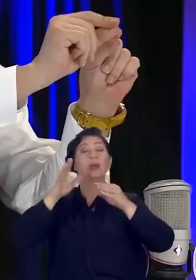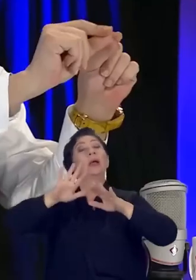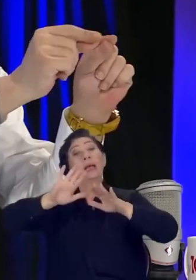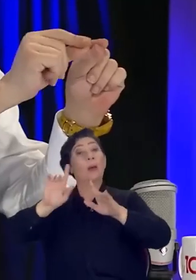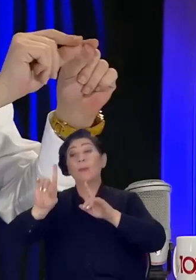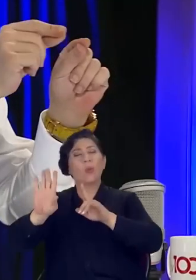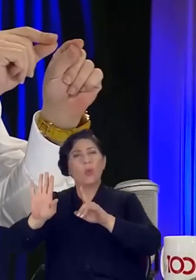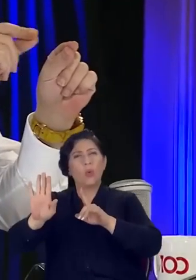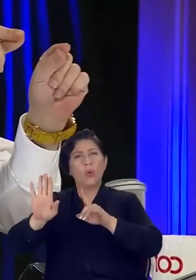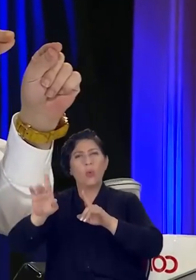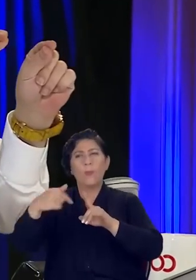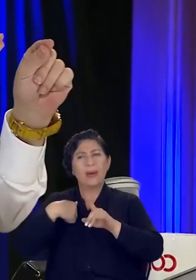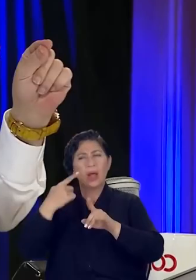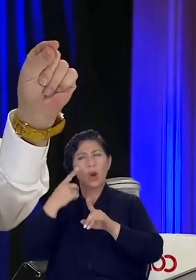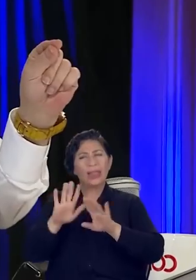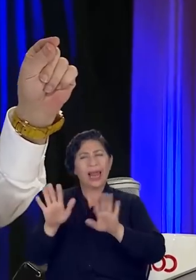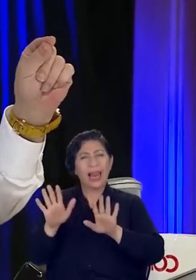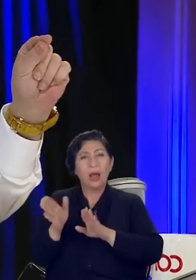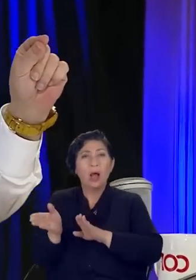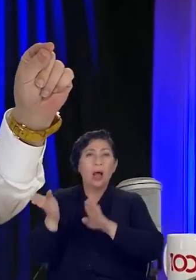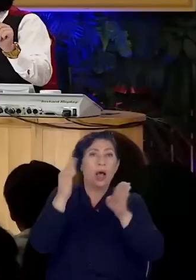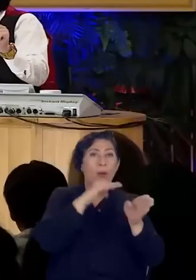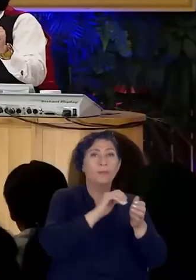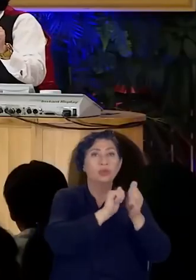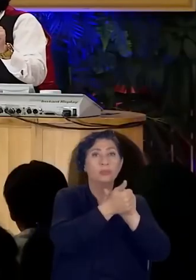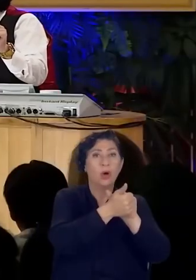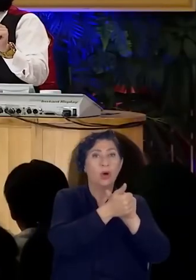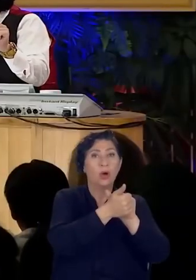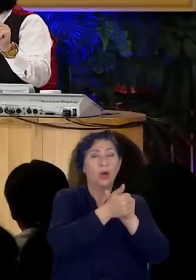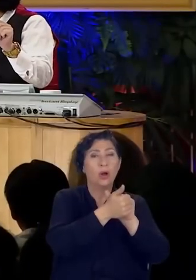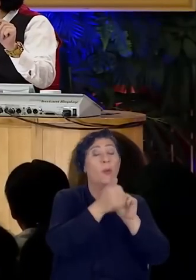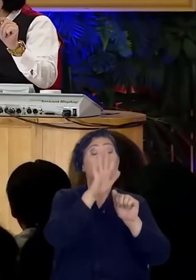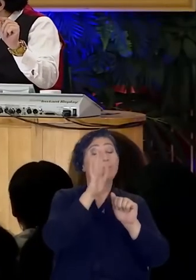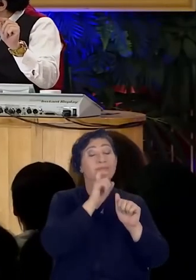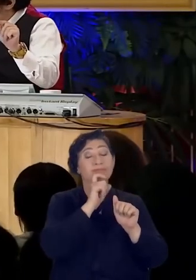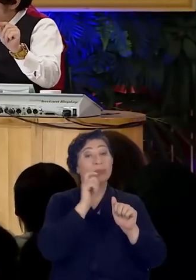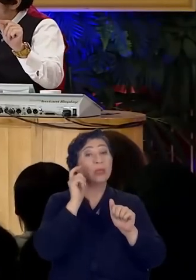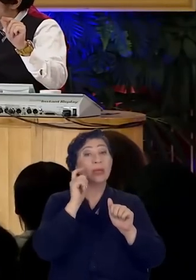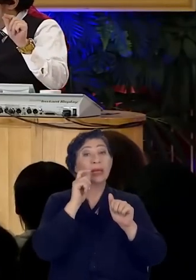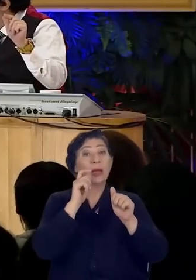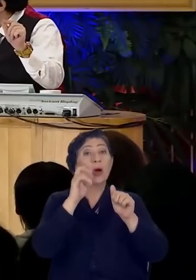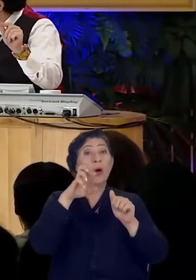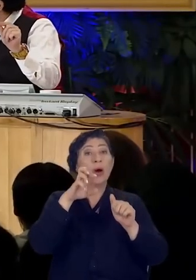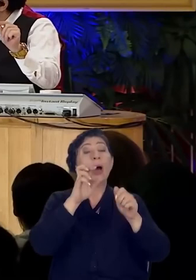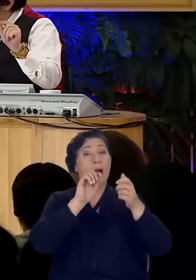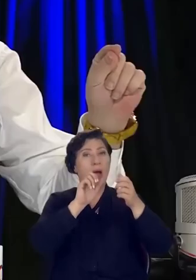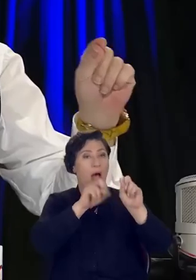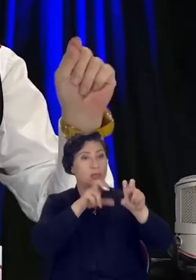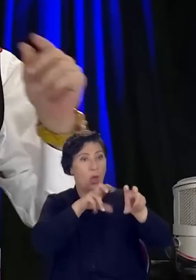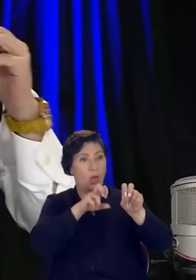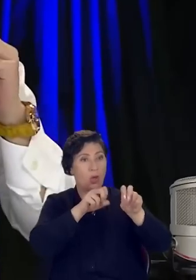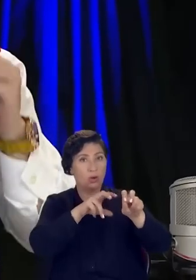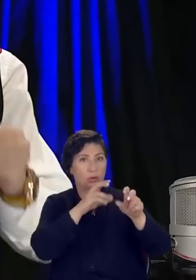ki bir dakika bu bana göre değil galiba falan. Hop spora geçiyor. Hop spor antrenörlük falana